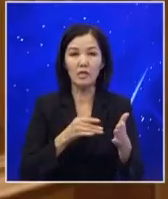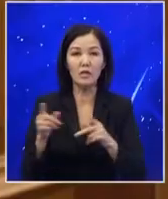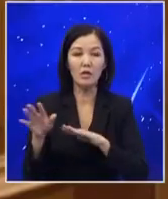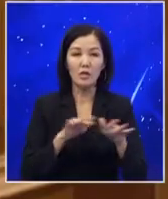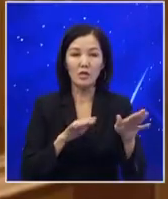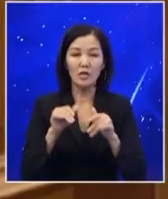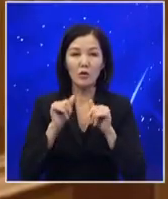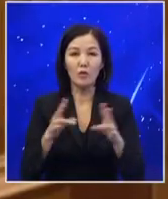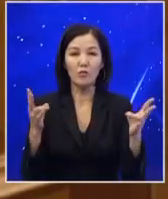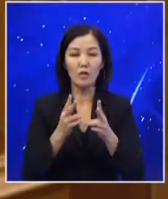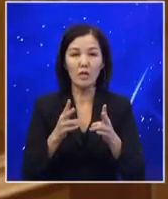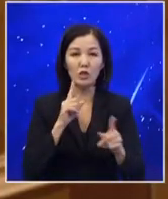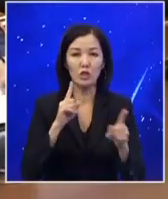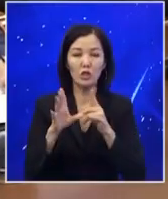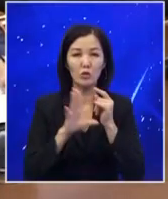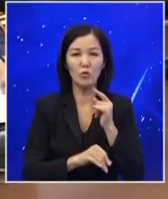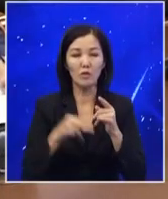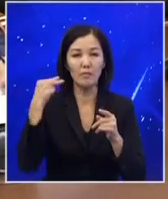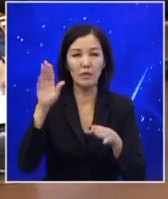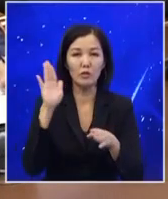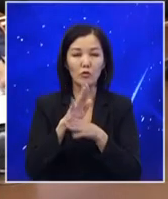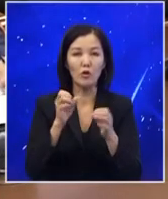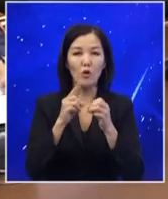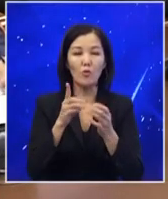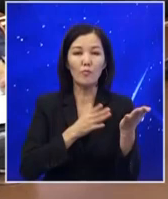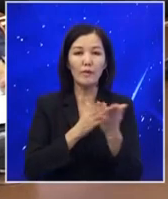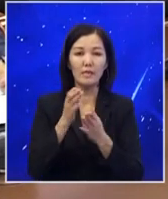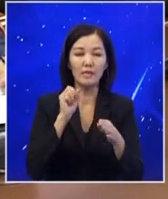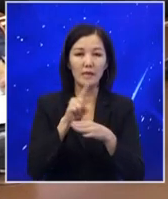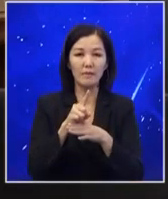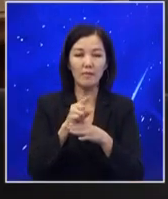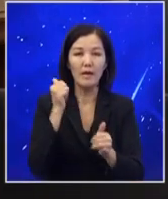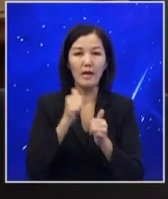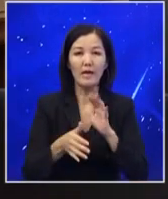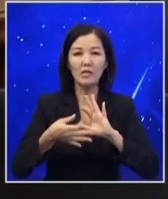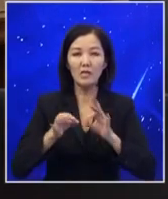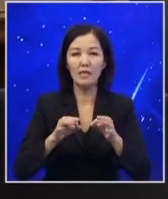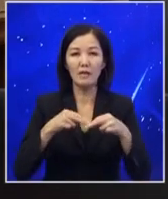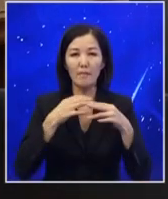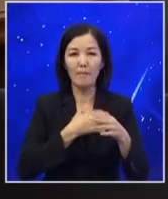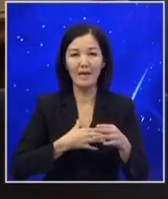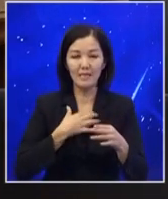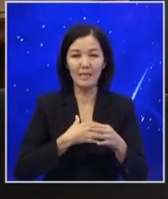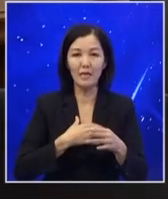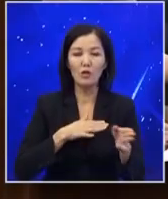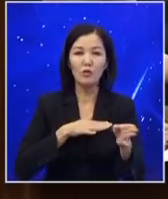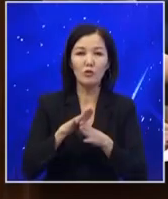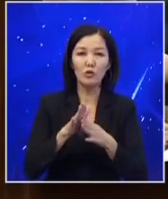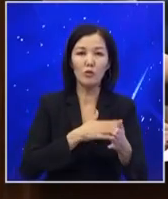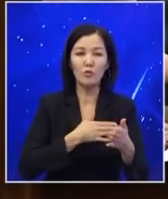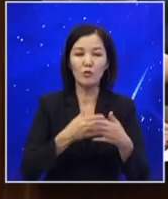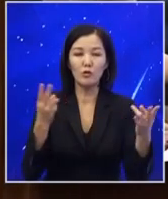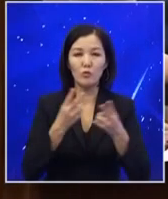керектігін ескертті. Жиын соңында президент жолдауындағы 11 тапсырмадағы әр қадам маңызды екенін ескеріп, оны жүзеге асуына үлес